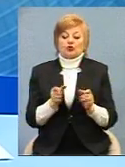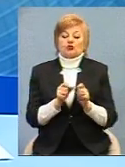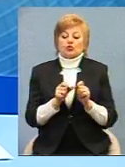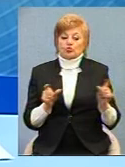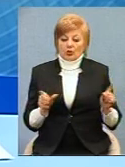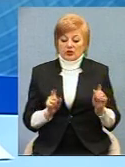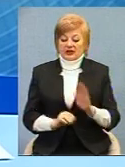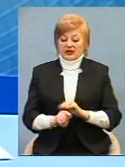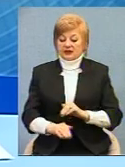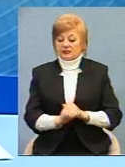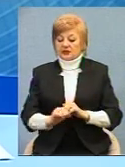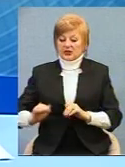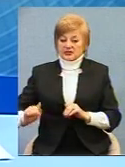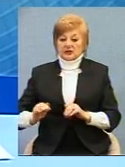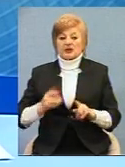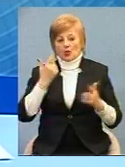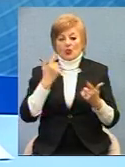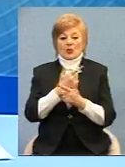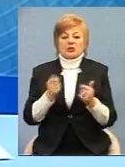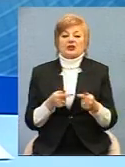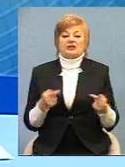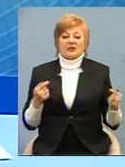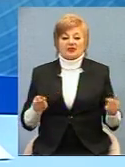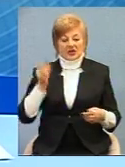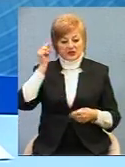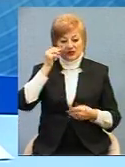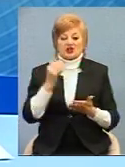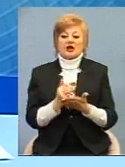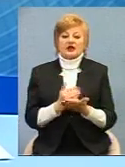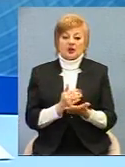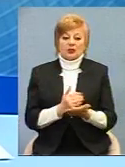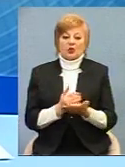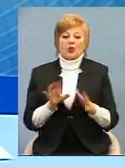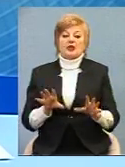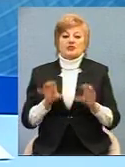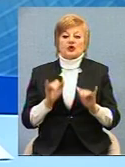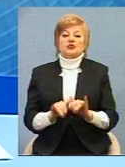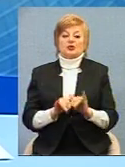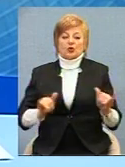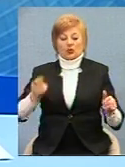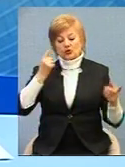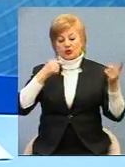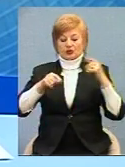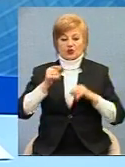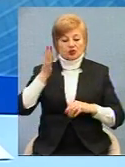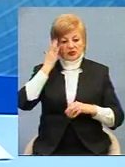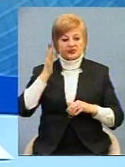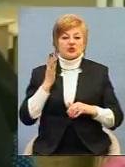та початковій школі. Покликаний не тільки урізноманітнити навчальну програму, а й сприяти розвитку творчих здібностей у